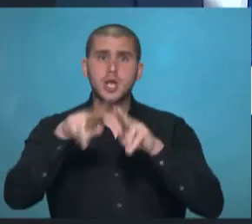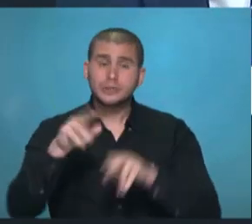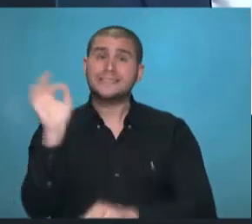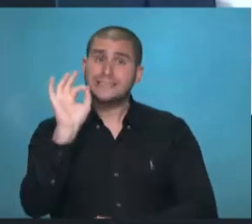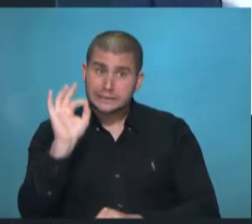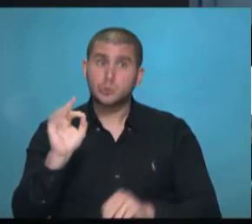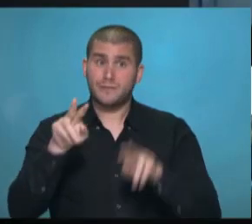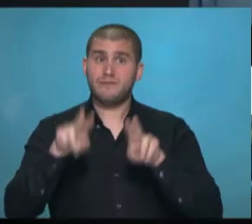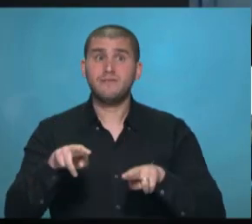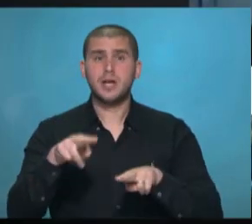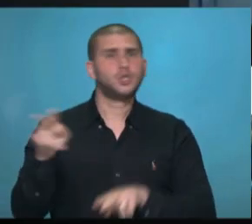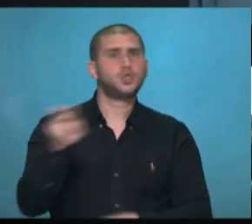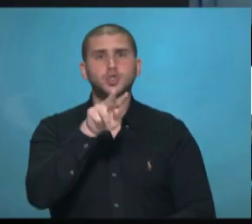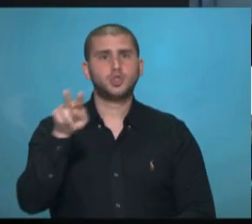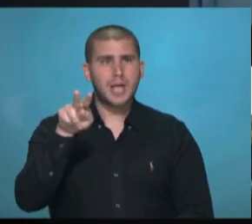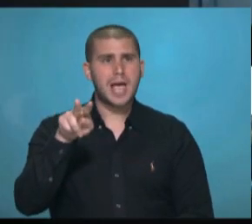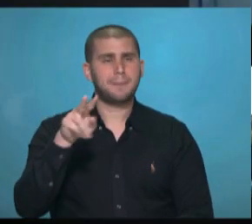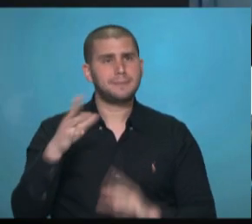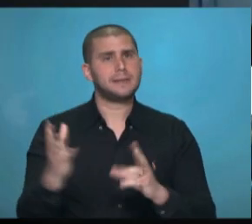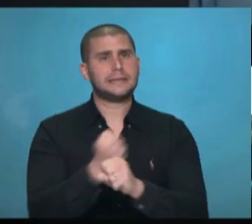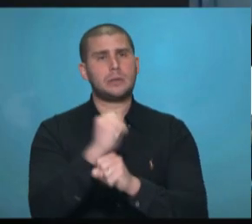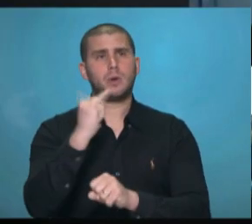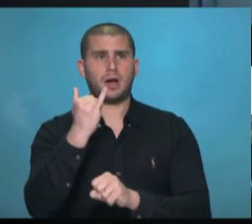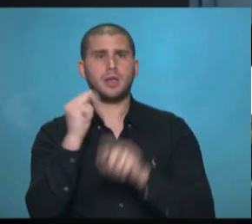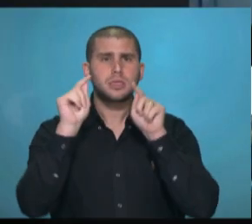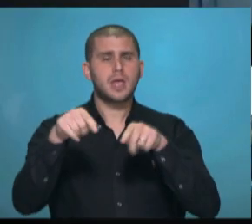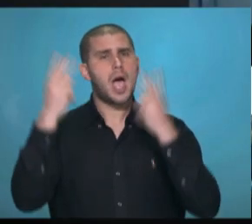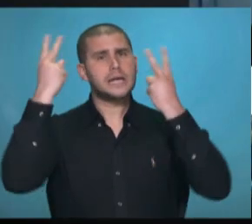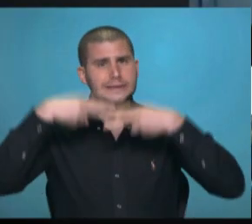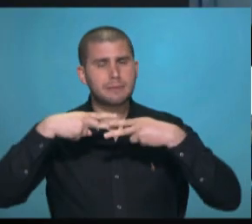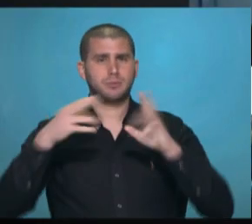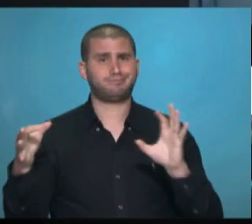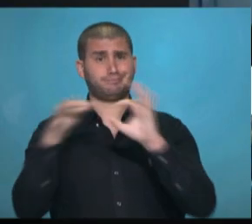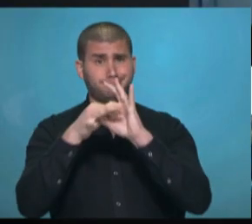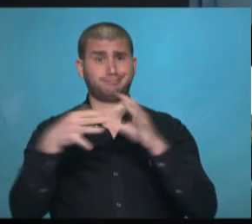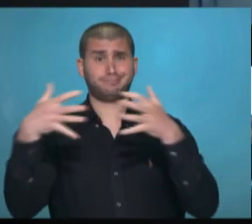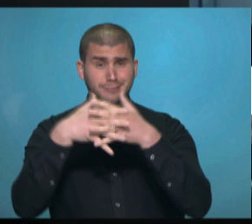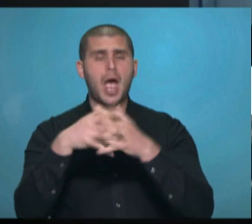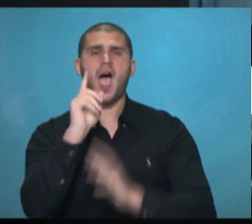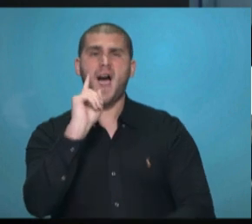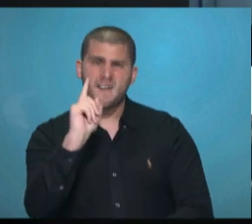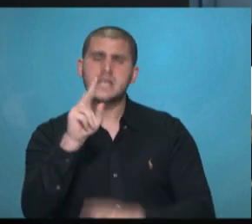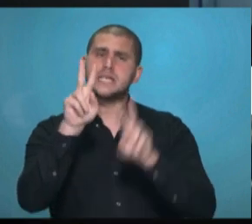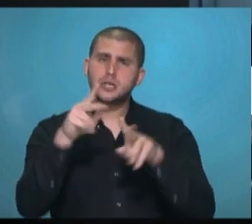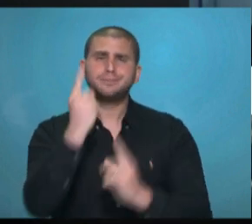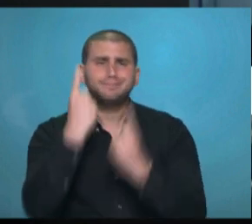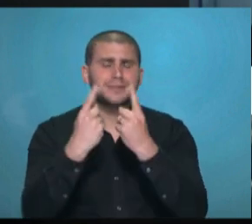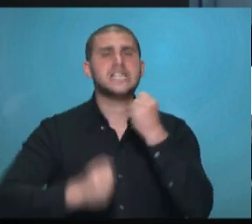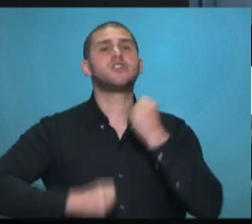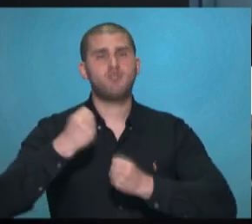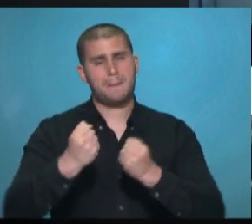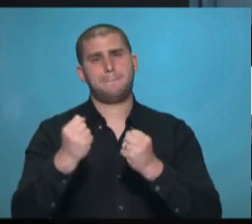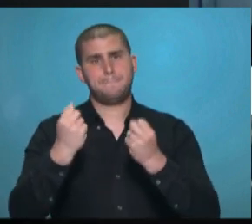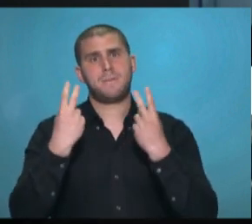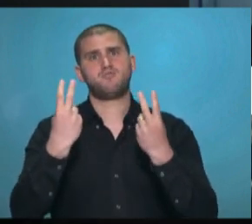משמעותי שהשניים יצליחו להגיע להסכמה על חיבור, אבל הוא אומר ישנם קשיים משמעותיים